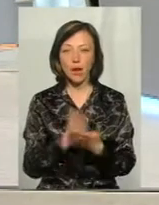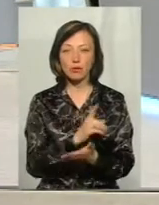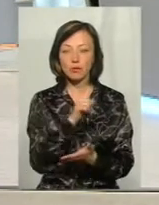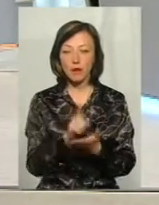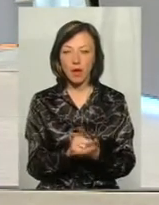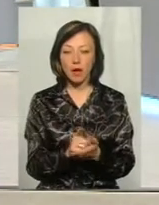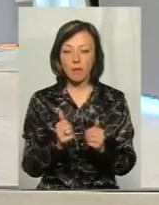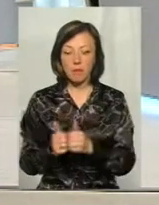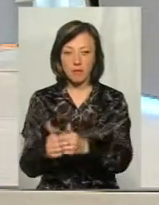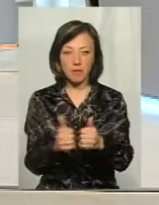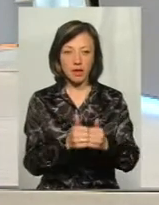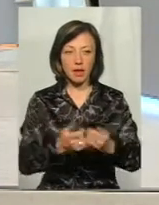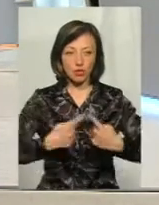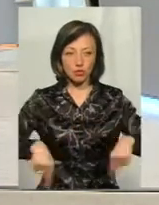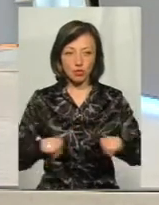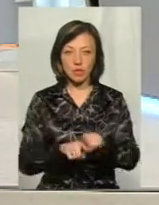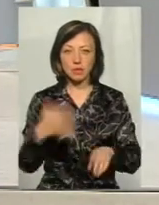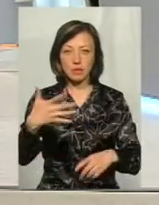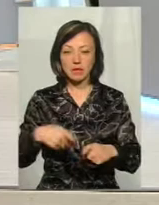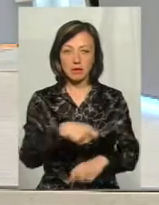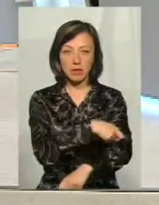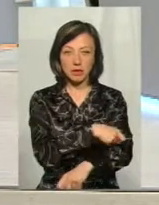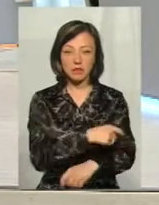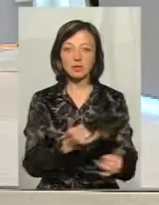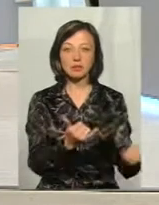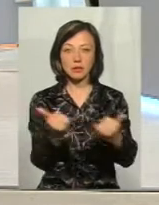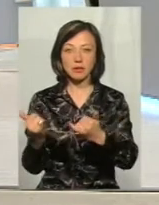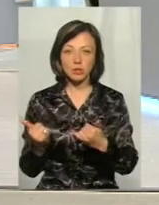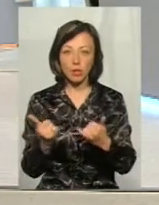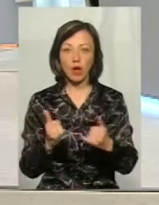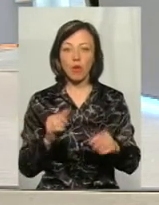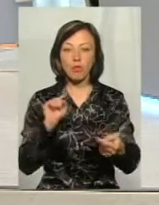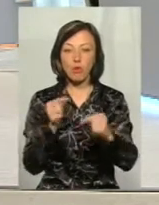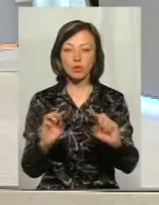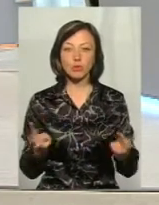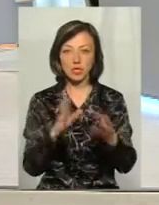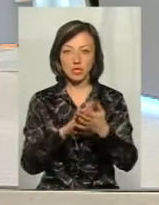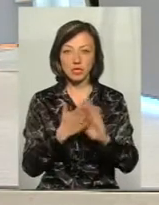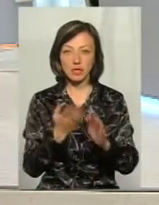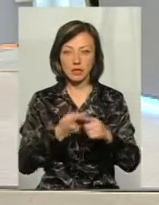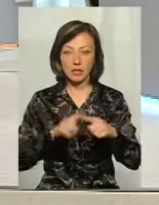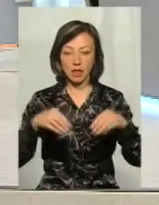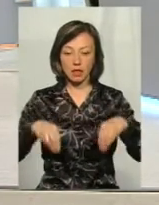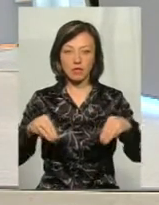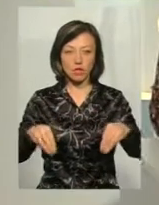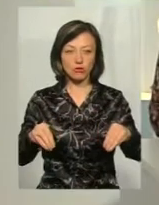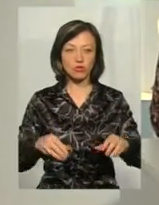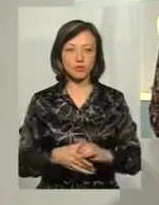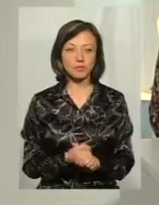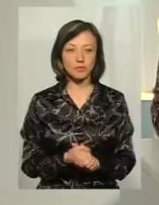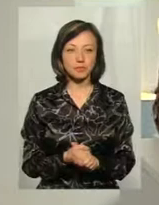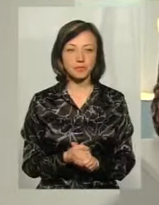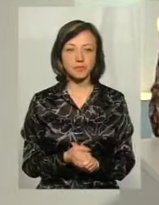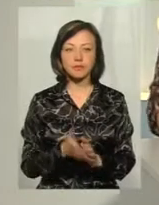що навколо своєї зони, там, значить, 50-метрової, значить, зоні, забезпечити протипожежний стан, значить, цих насаджень. Але ви сказали, що